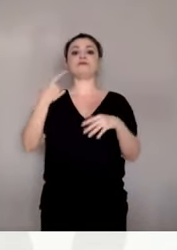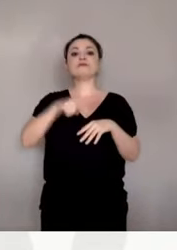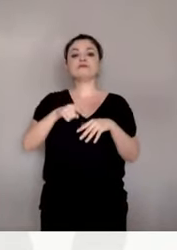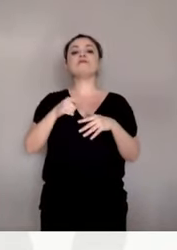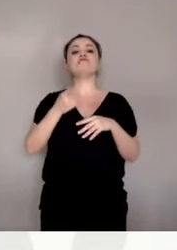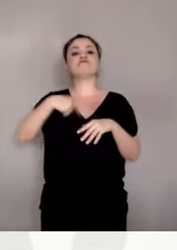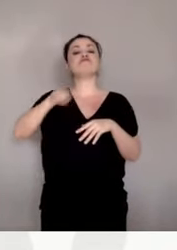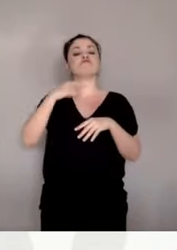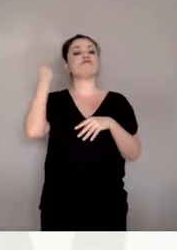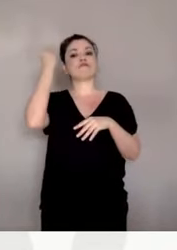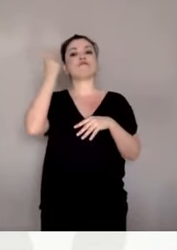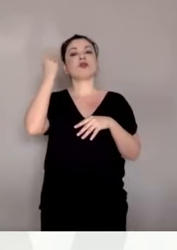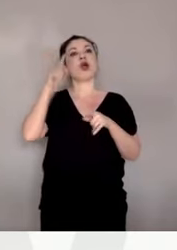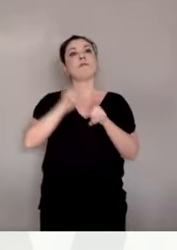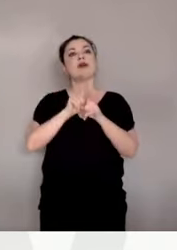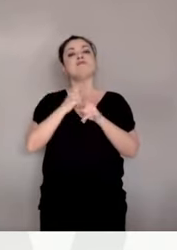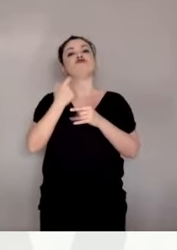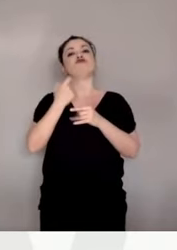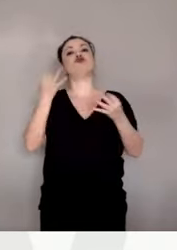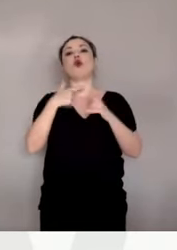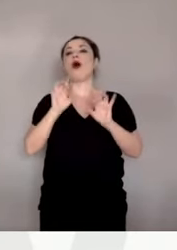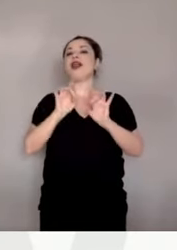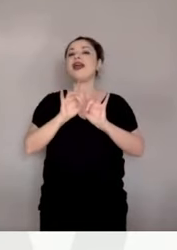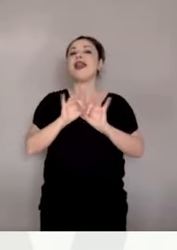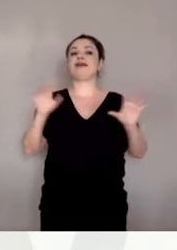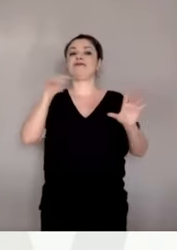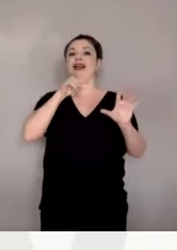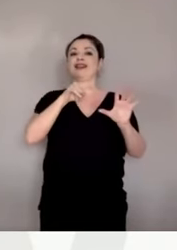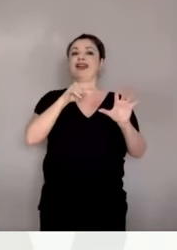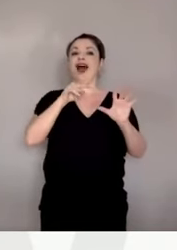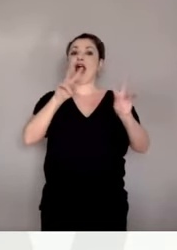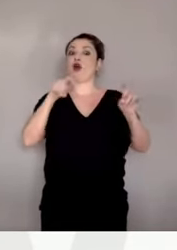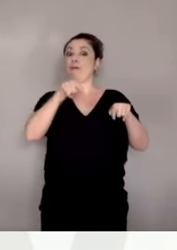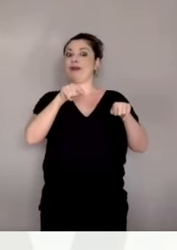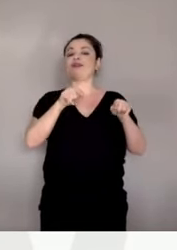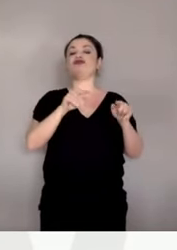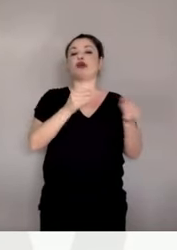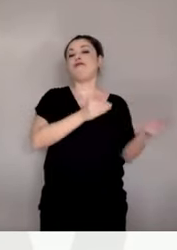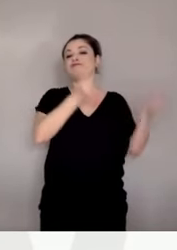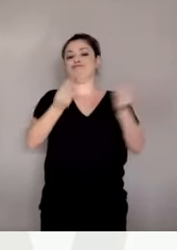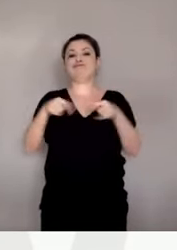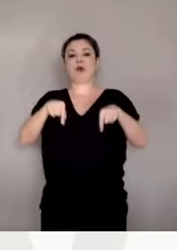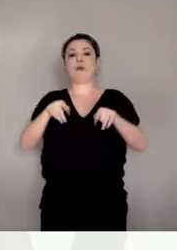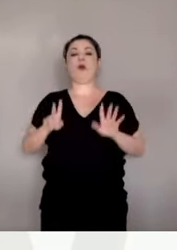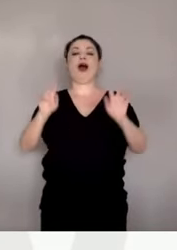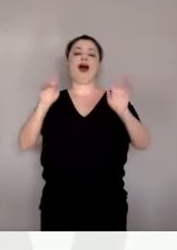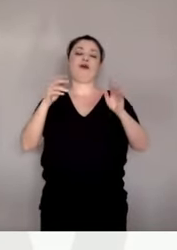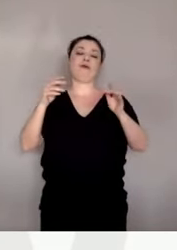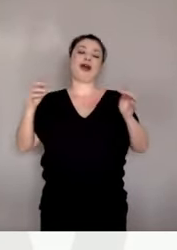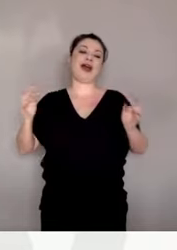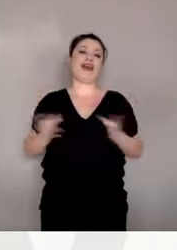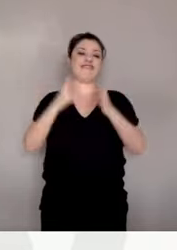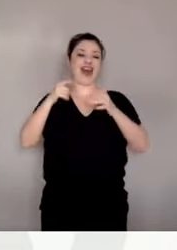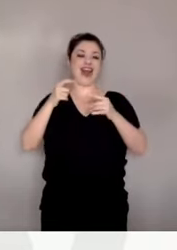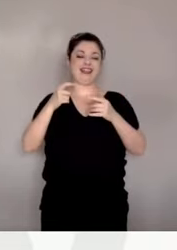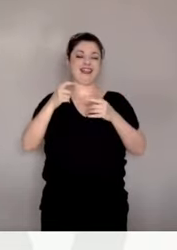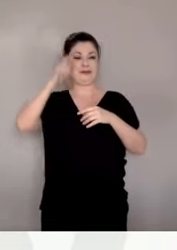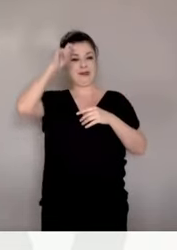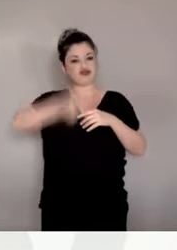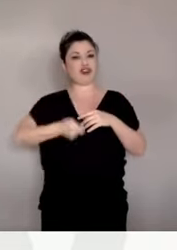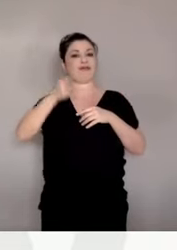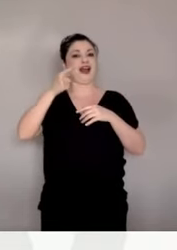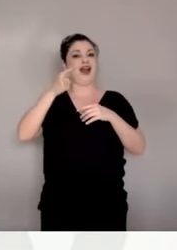libertà esplicitamente nelle iniziative che celebrano gli 800 anni e che non solo